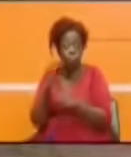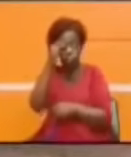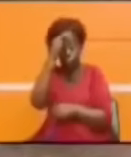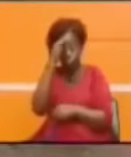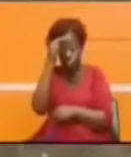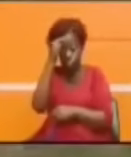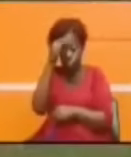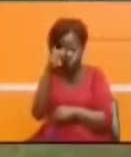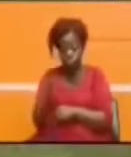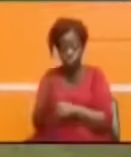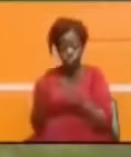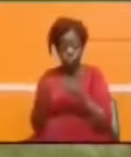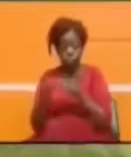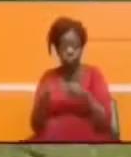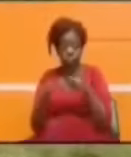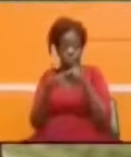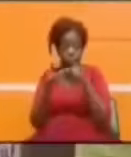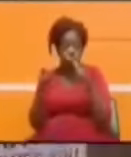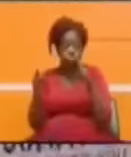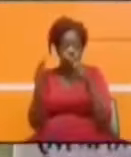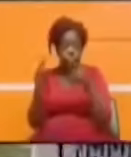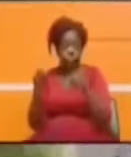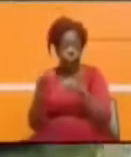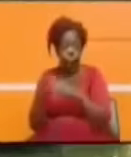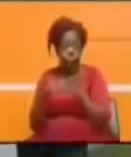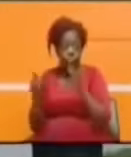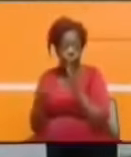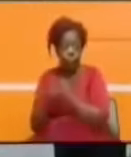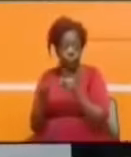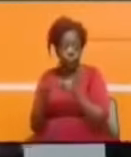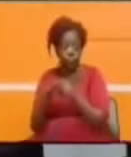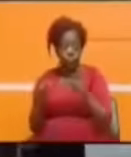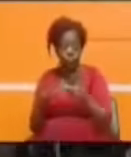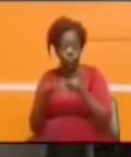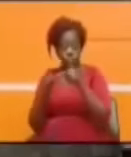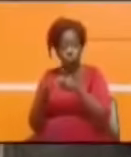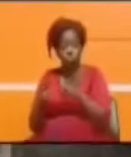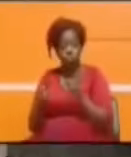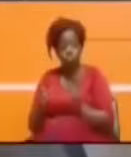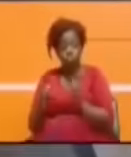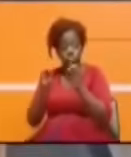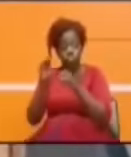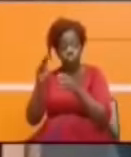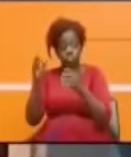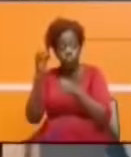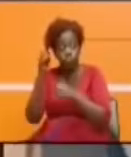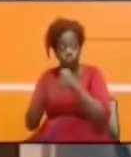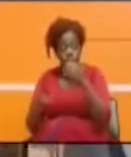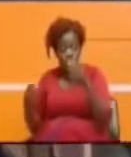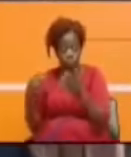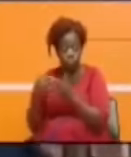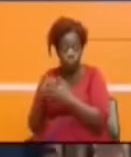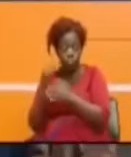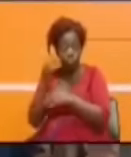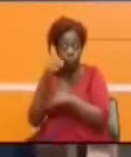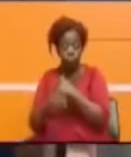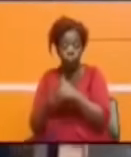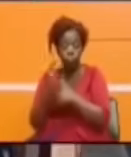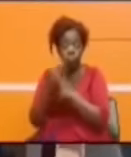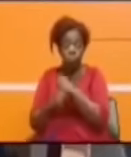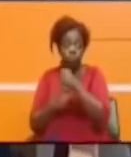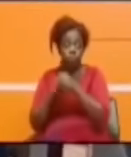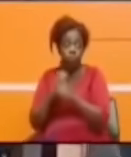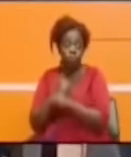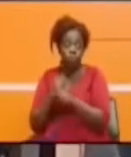abayizi babadde baweebwa satifikeeti ezitali mateeka so nga ne layisinsi y'ettendekero lino yagwa ko dal fanyuma le myaka 2